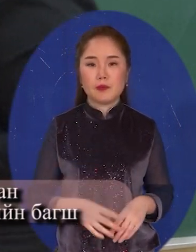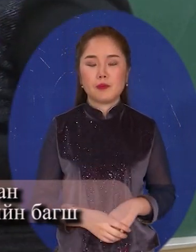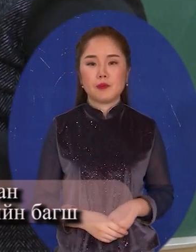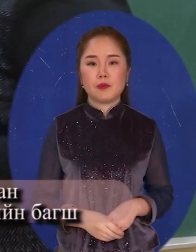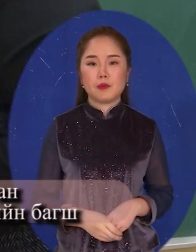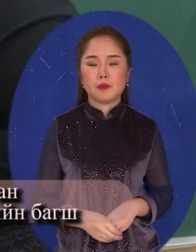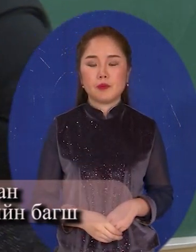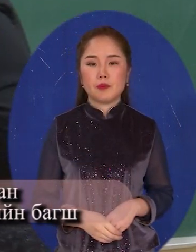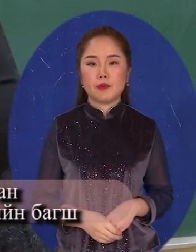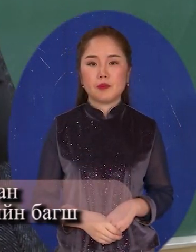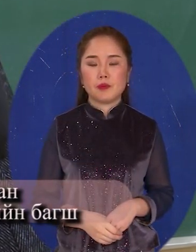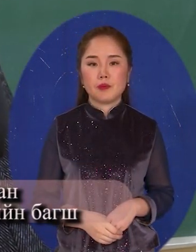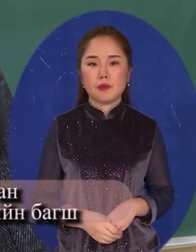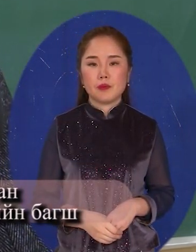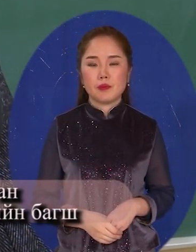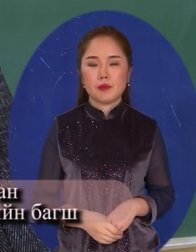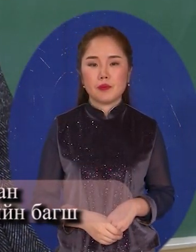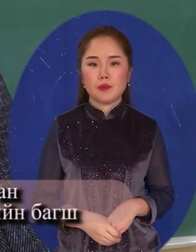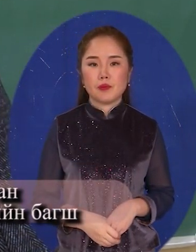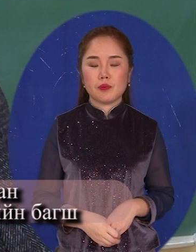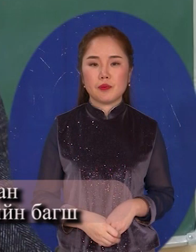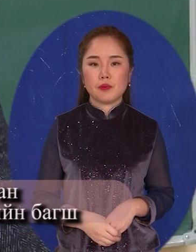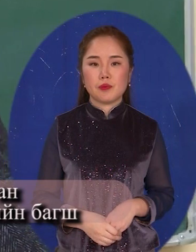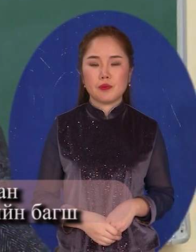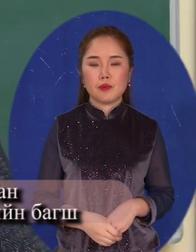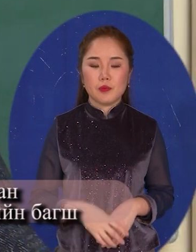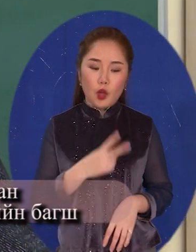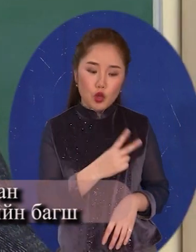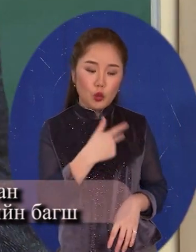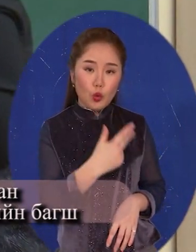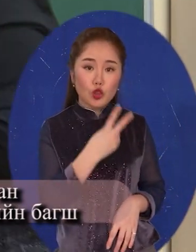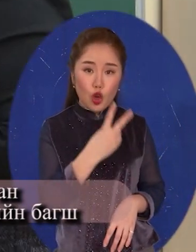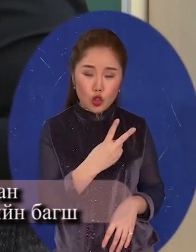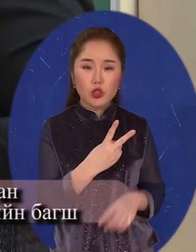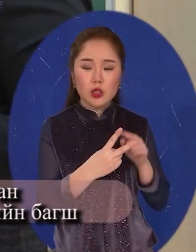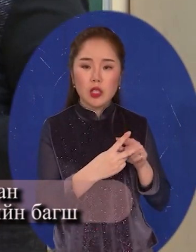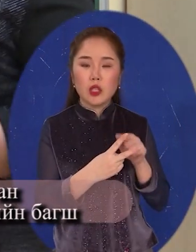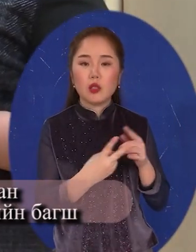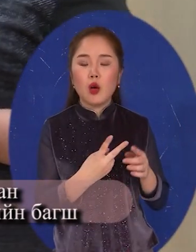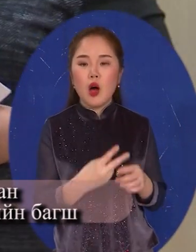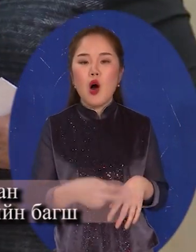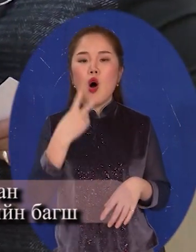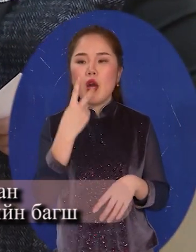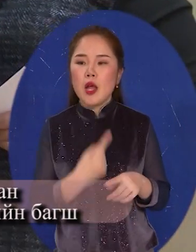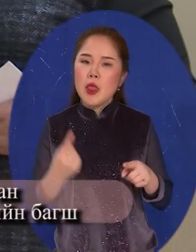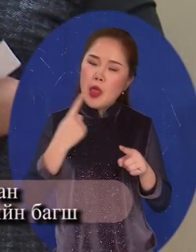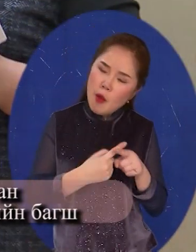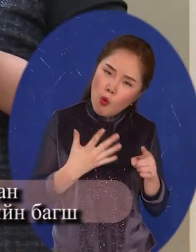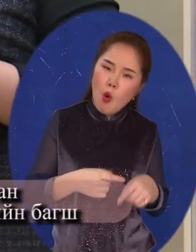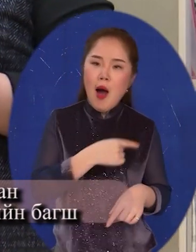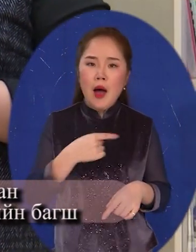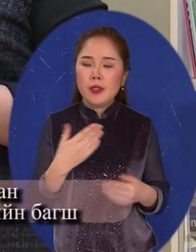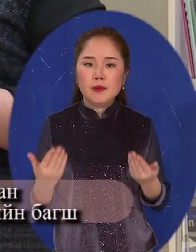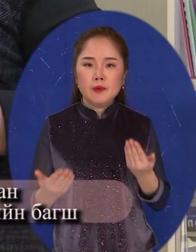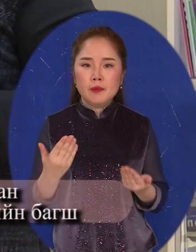Қайтеміз. Біз 2-ні артық азайтқандықтан 2-ні қосатынымыз белгілі. 232-ге 2-ні қосамыз